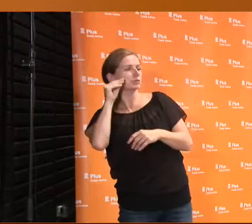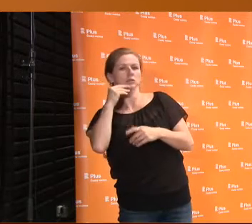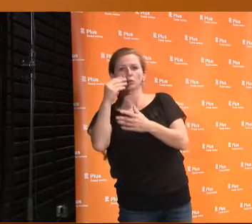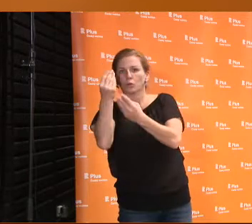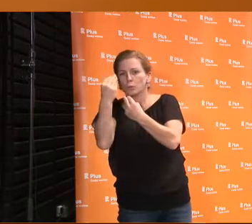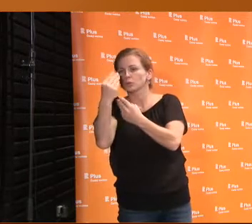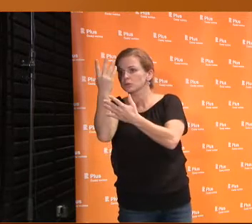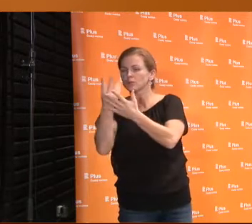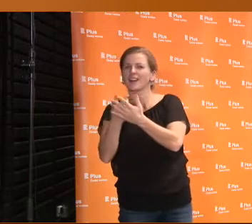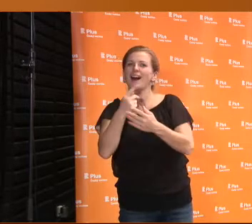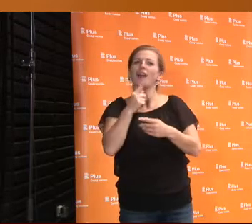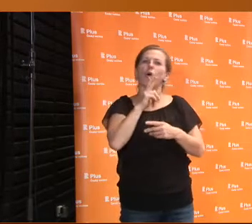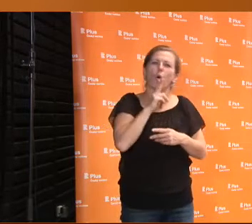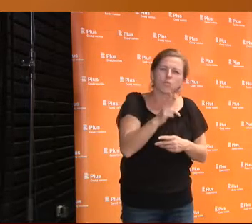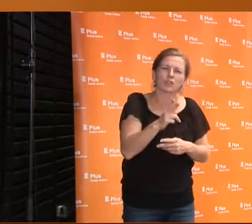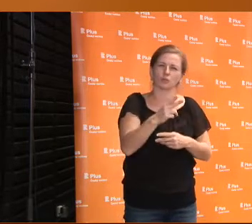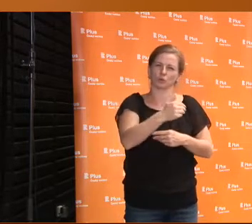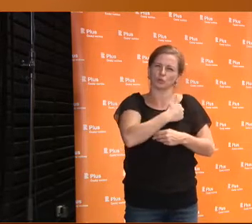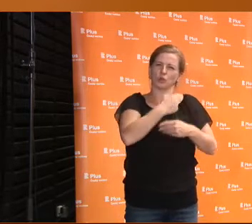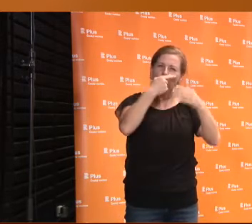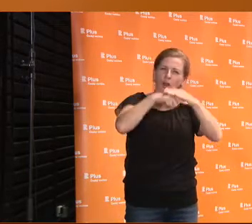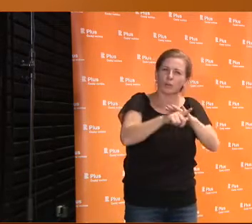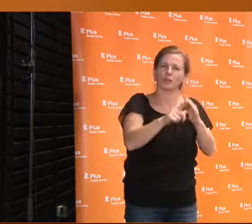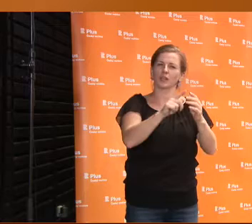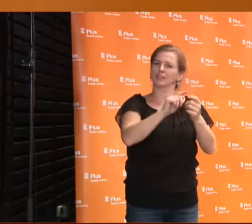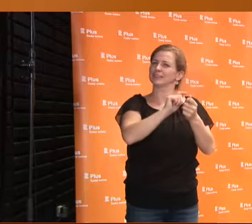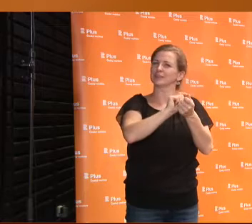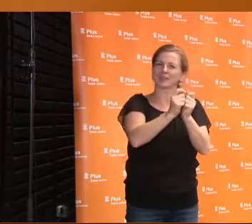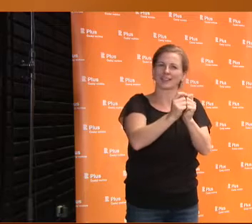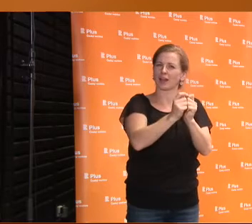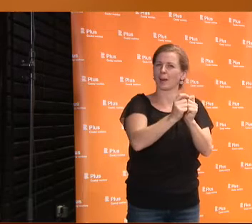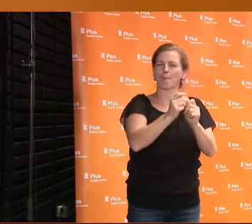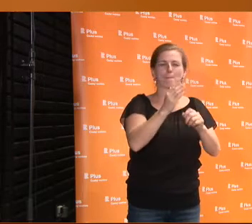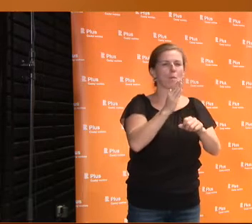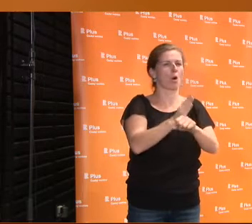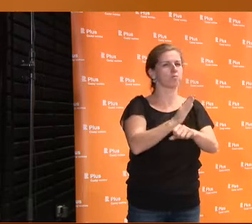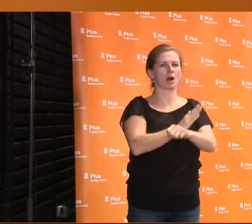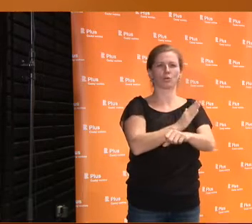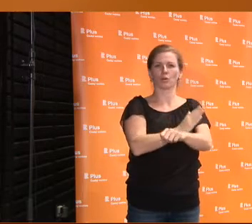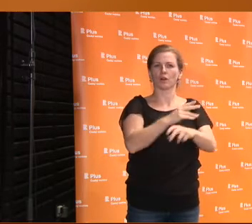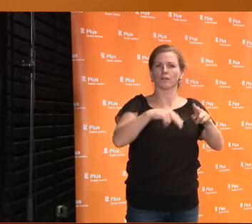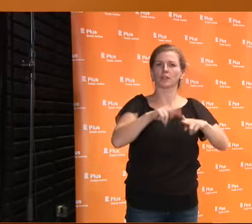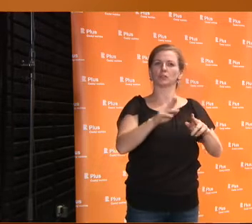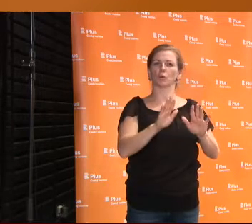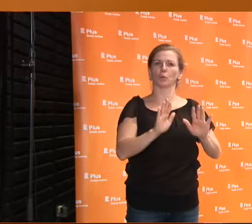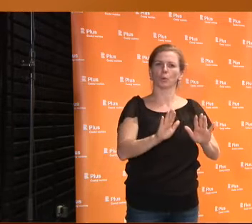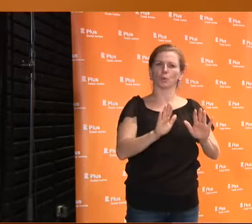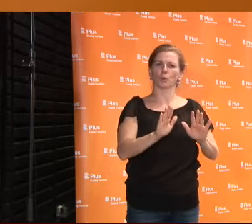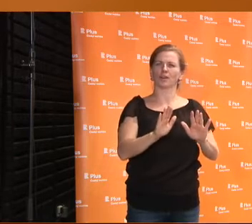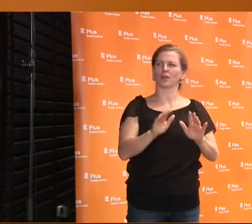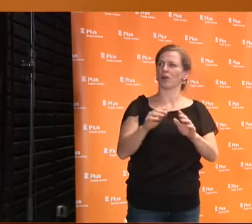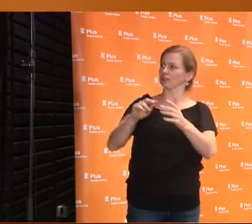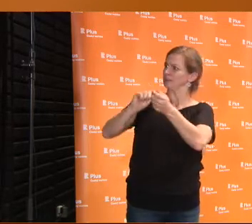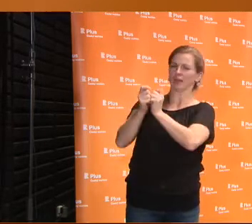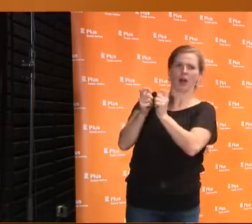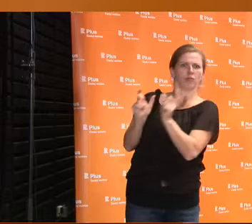společenský subsystém, který má tendenci spíše nějakým způsobem být rezistentní proti určitému typu